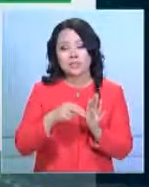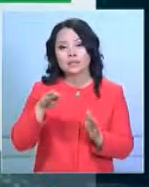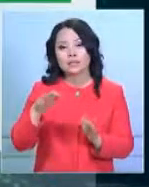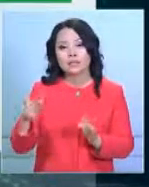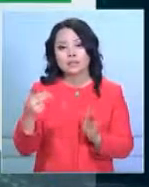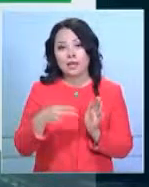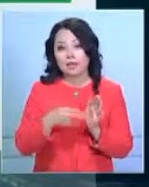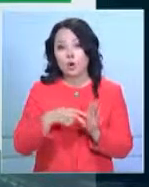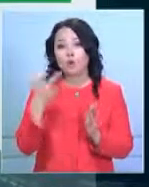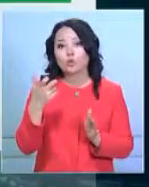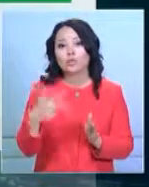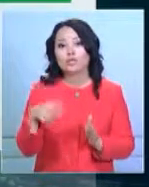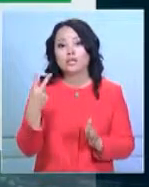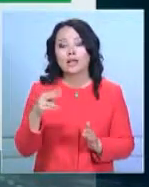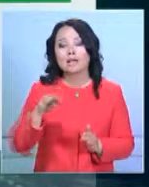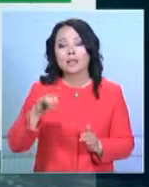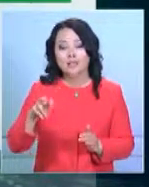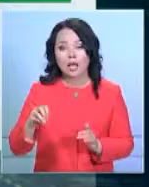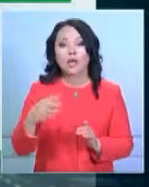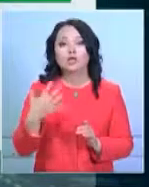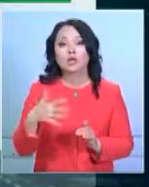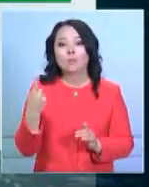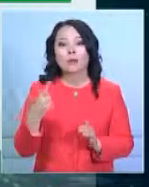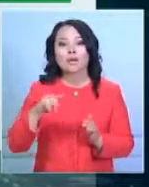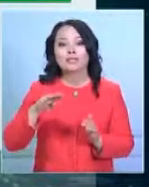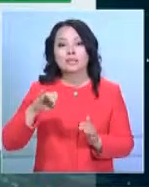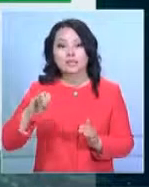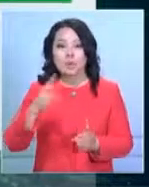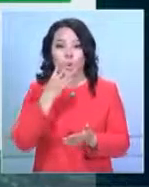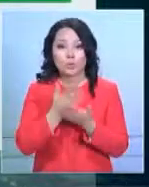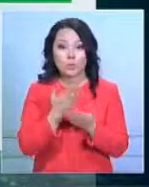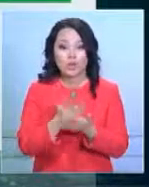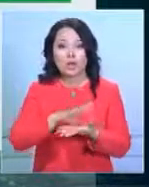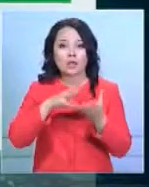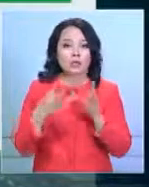шаққандағы бағамы 332 теңге 51 тиынды құрады.